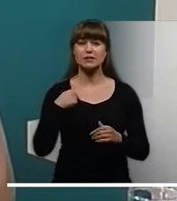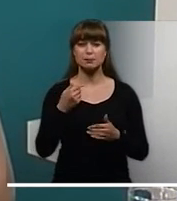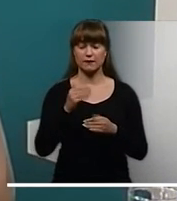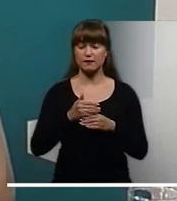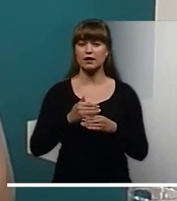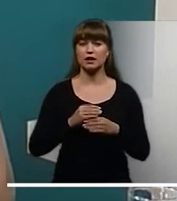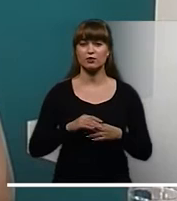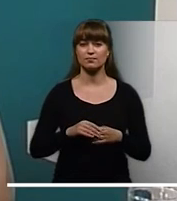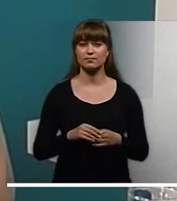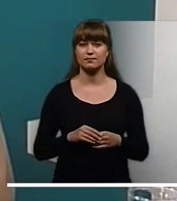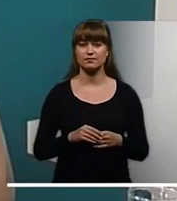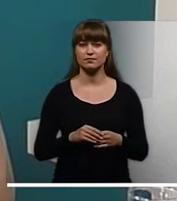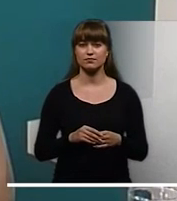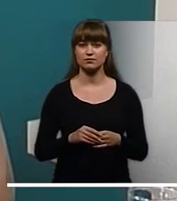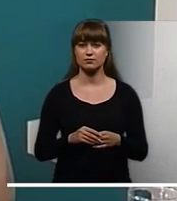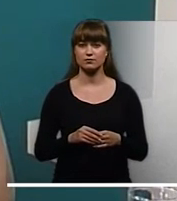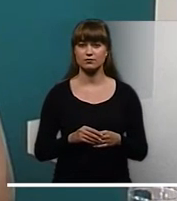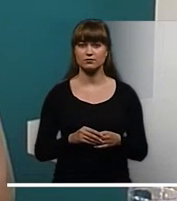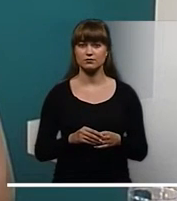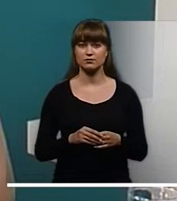Говорите, вы в эфире.